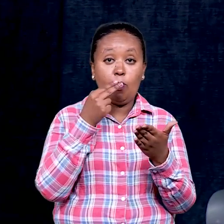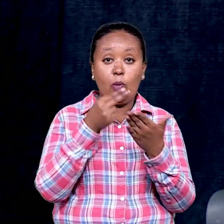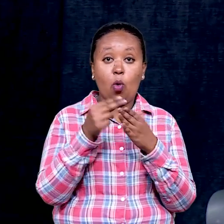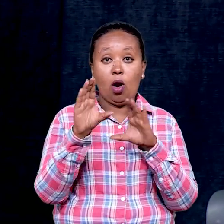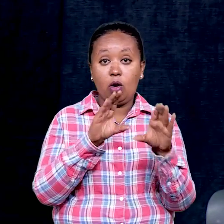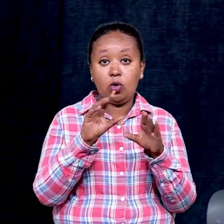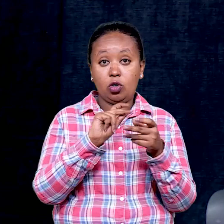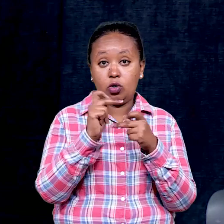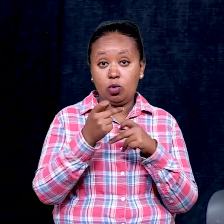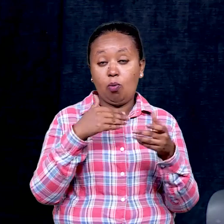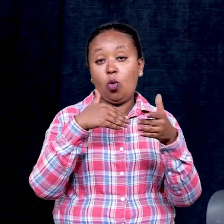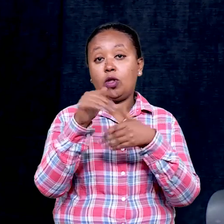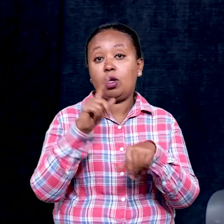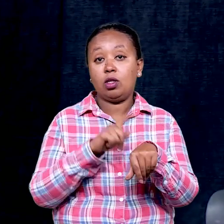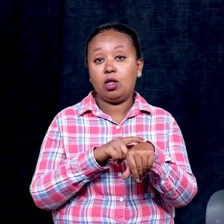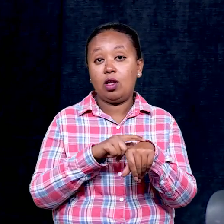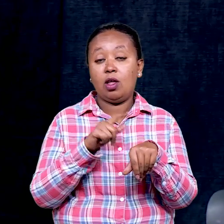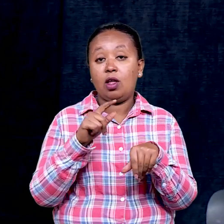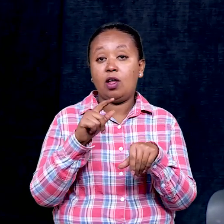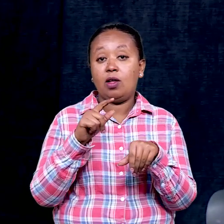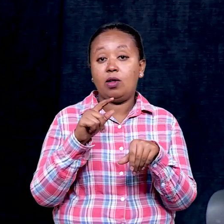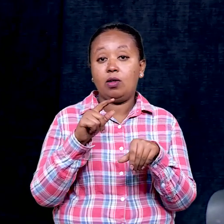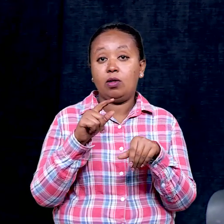አድራጎት ድርጅቶች አዋጅ በወጣ ጊዜ ሲቪል ማህበራት